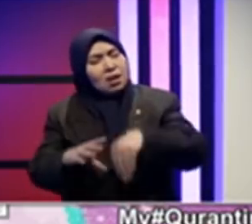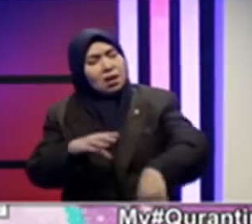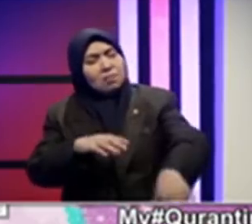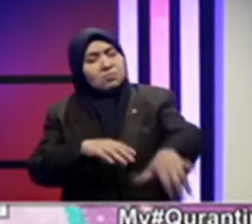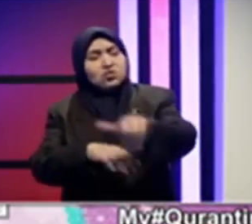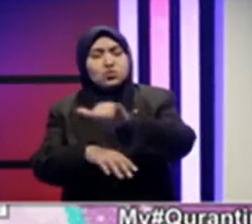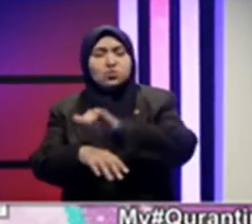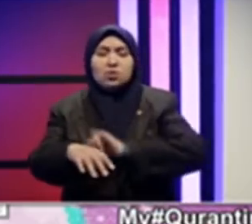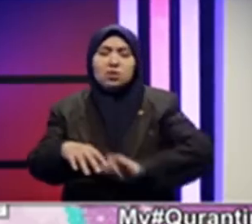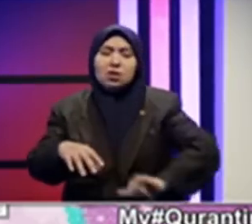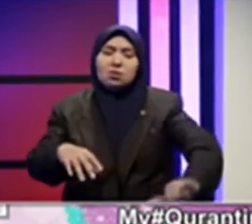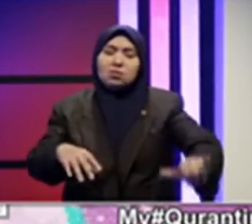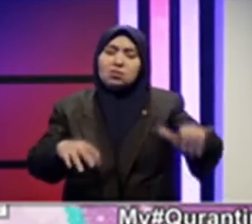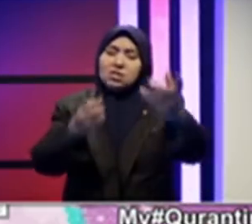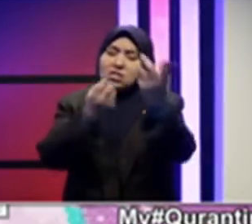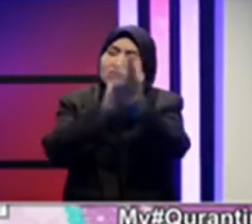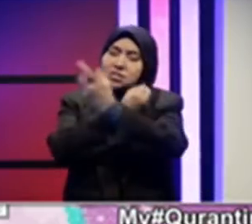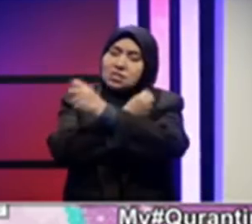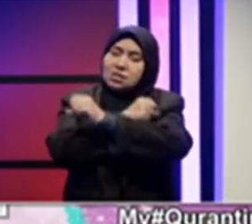وفيها ما